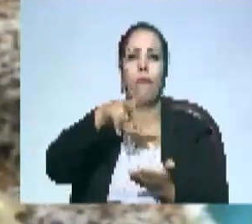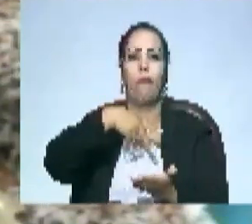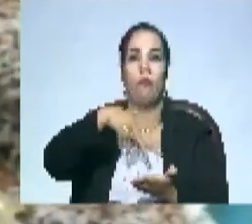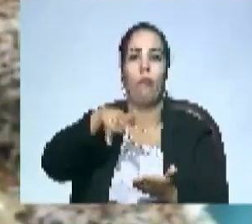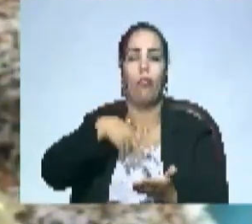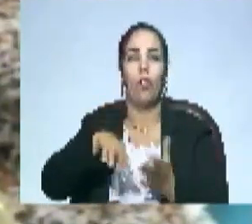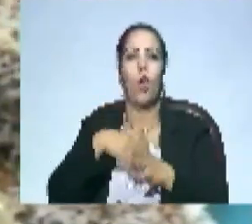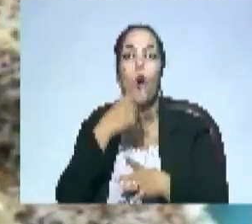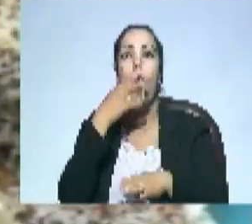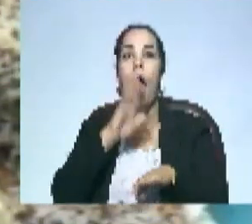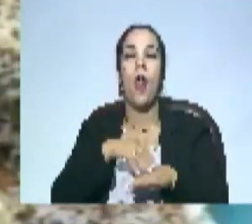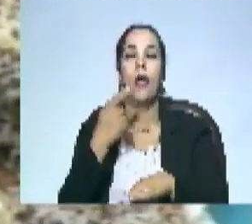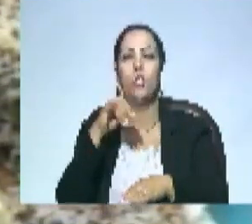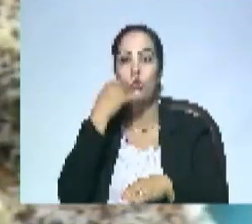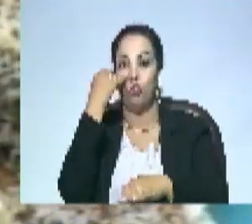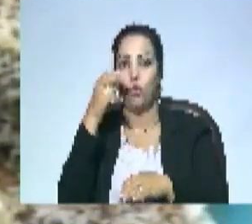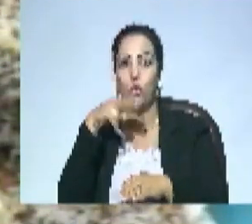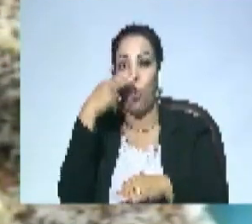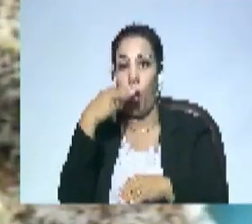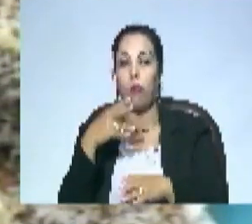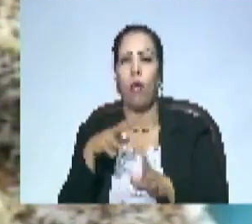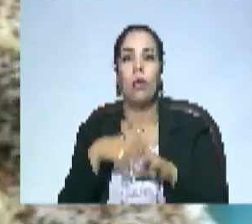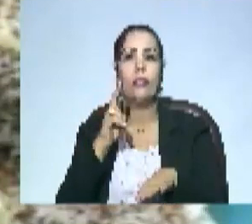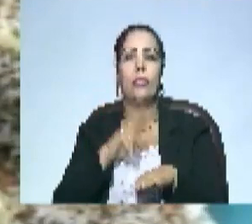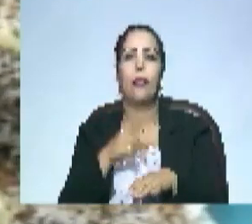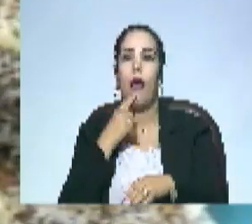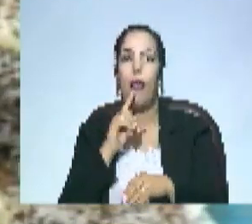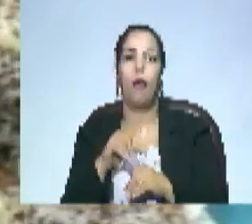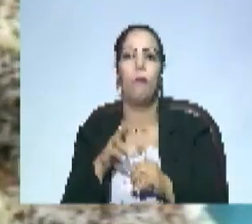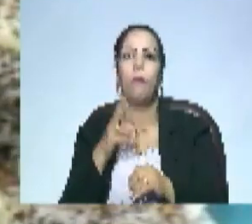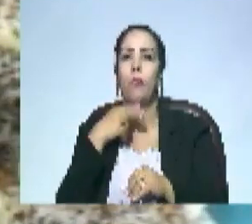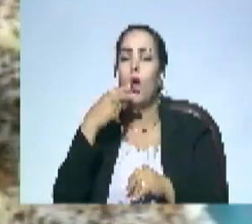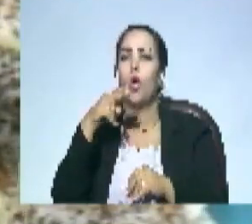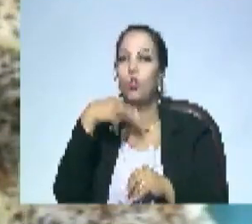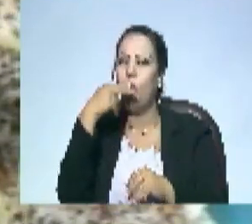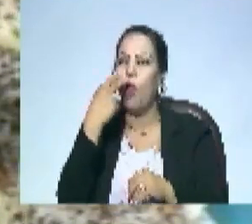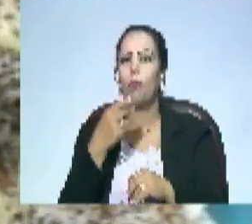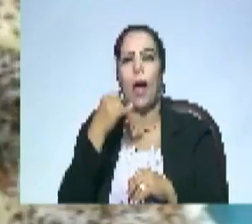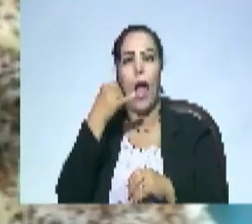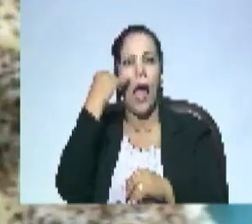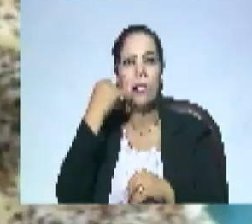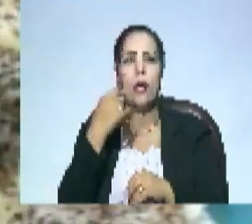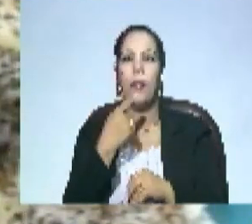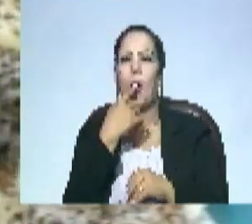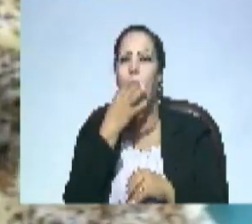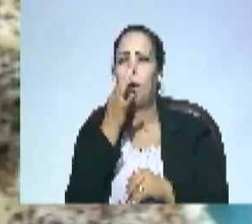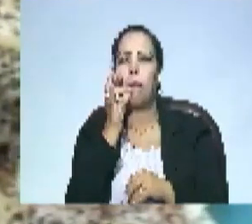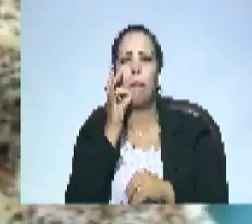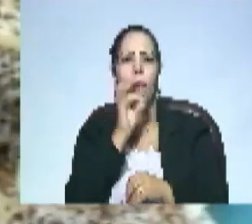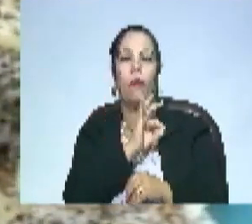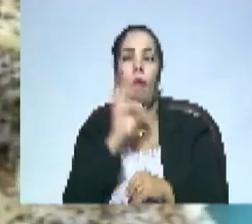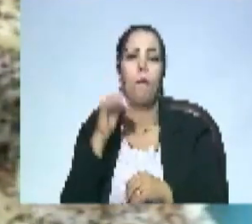حطيت عليها شيكولاته والتانيه لا شيكولاته وعسل وحاجات كتير قوي كده ودوق لك دلوقتي واقوللك القصه عامله ازاي بالظبط